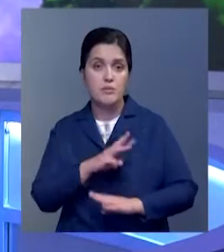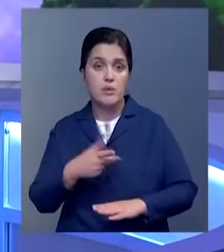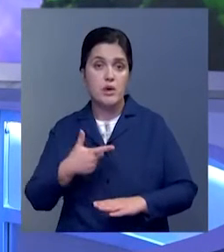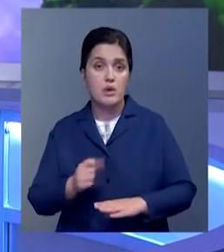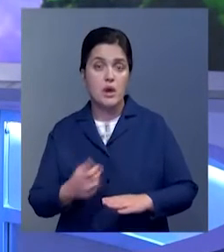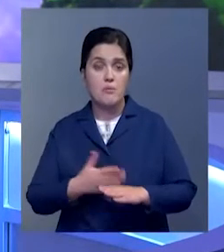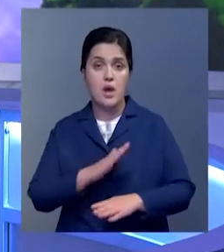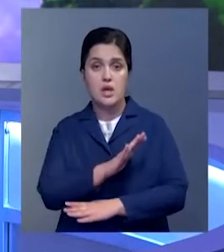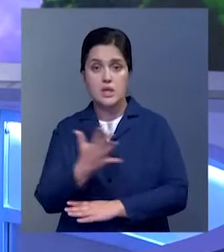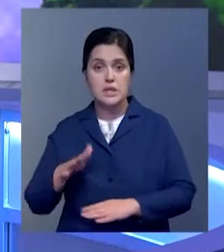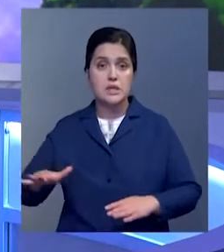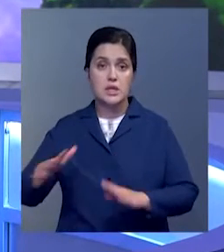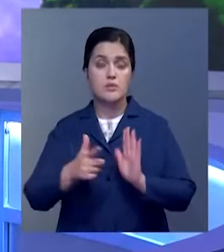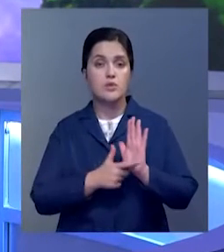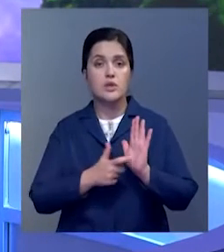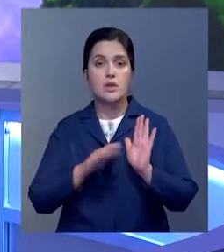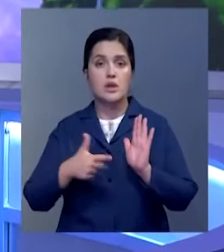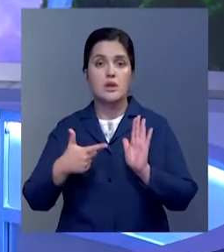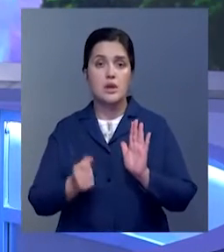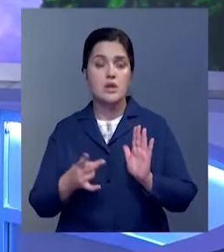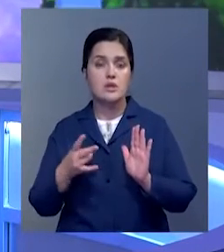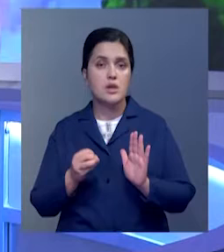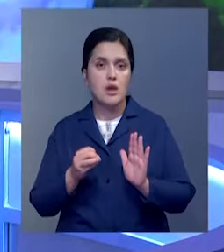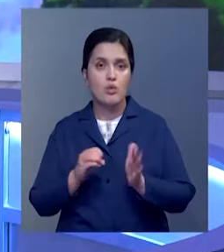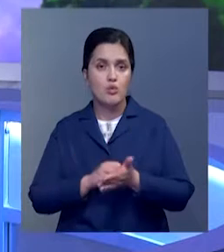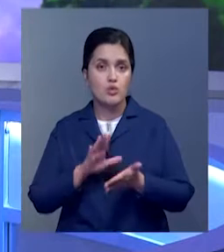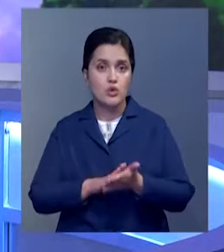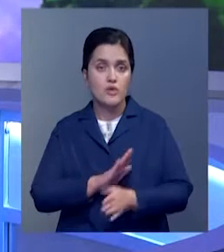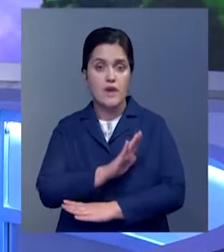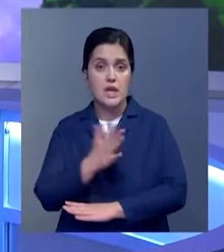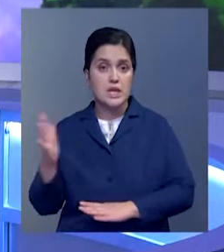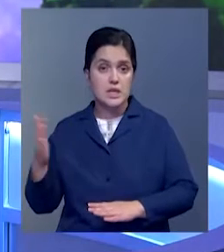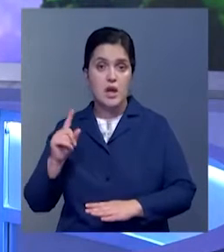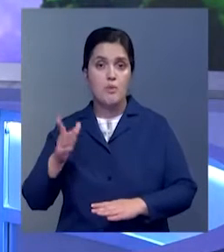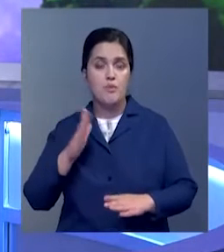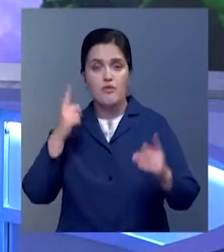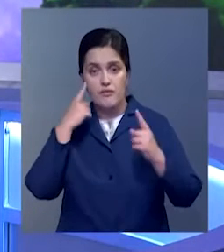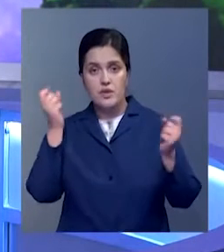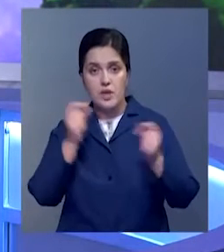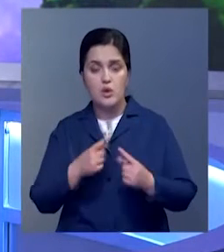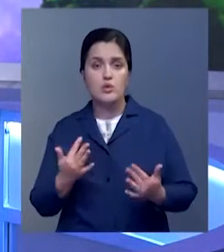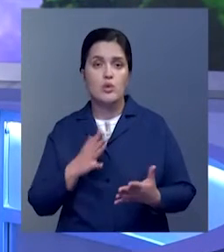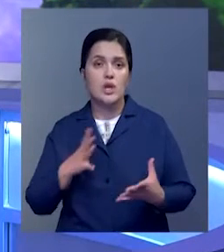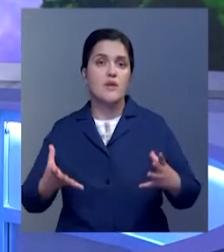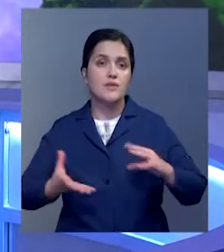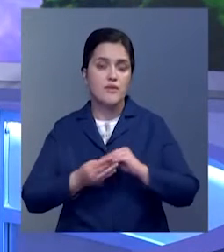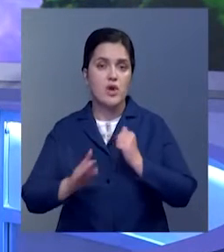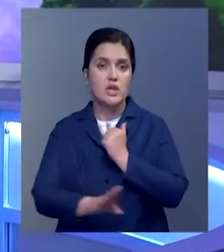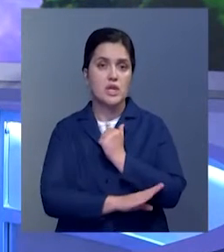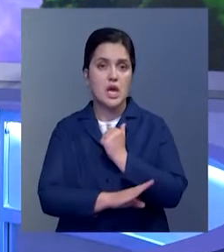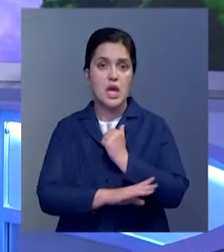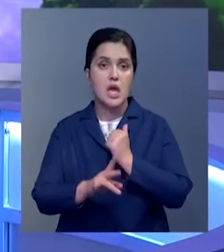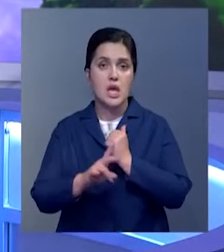гектаров покрытых лесом территории и еще 700 тысяч гектаров неучтенного леса. Специалистам предстоит выяснить, сколько всего древесных